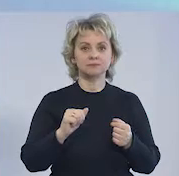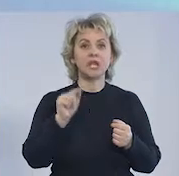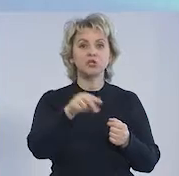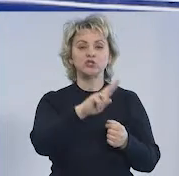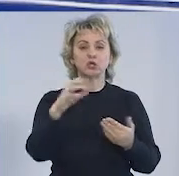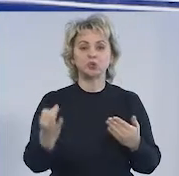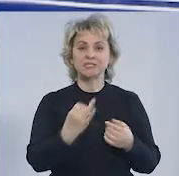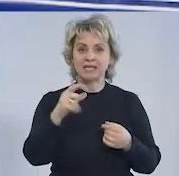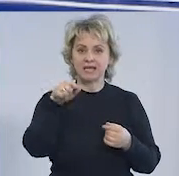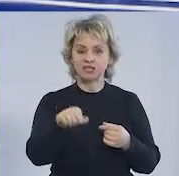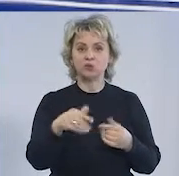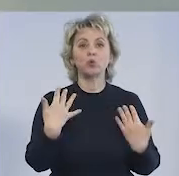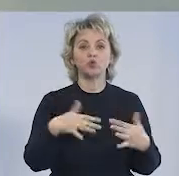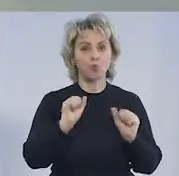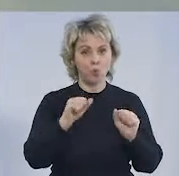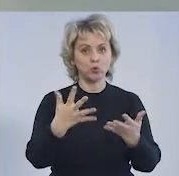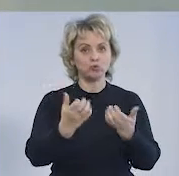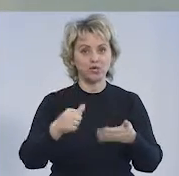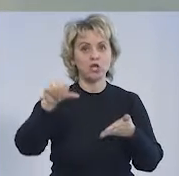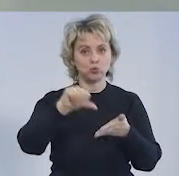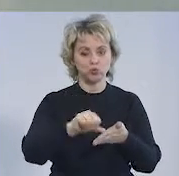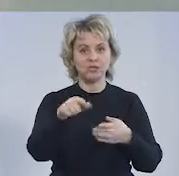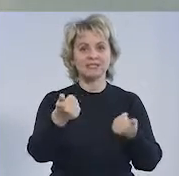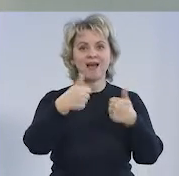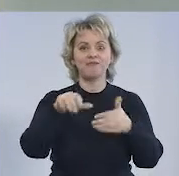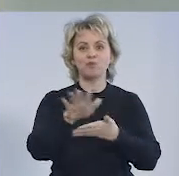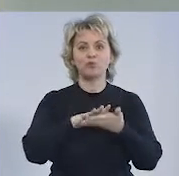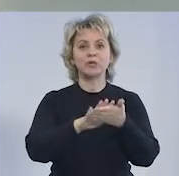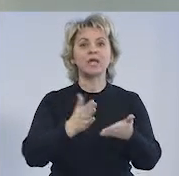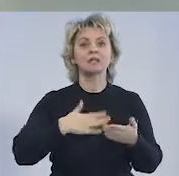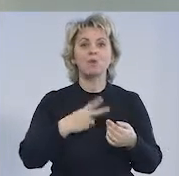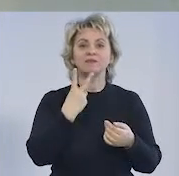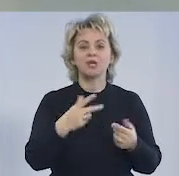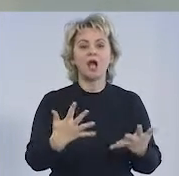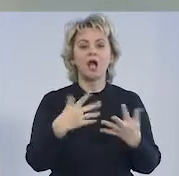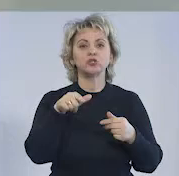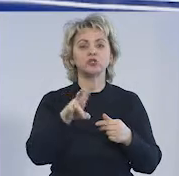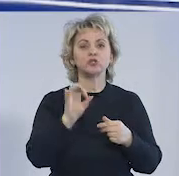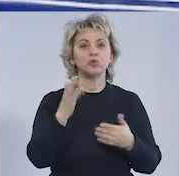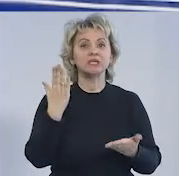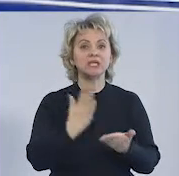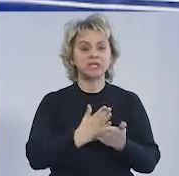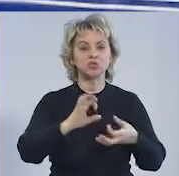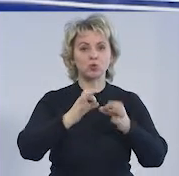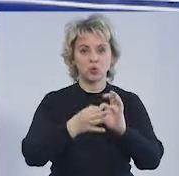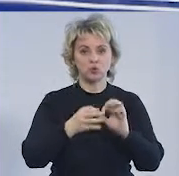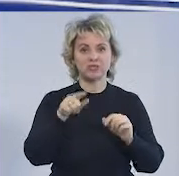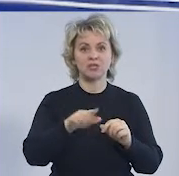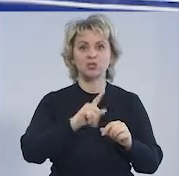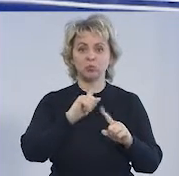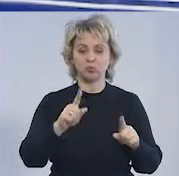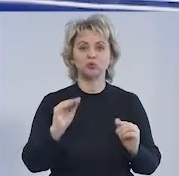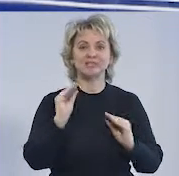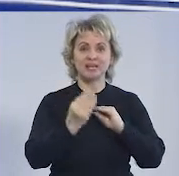Те, кто заинтересовались, они еще могут принять участие, оформить заявку? На мой взгляд, конечно. Но есть сложности. Не